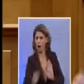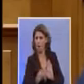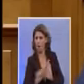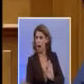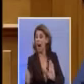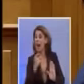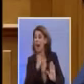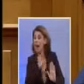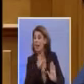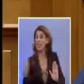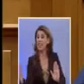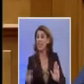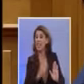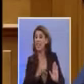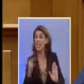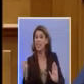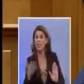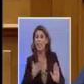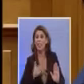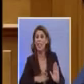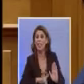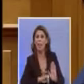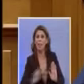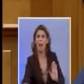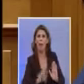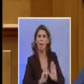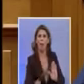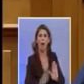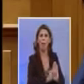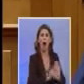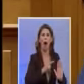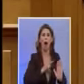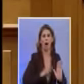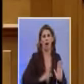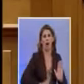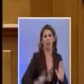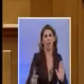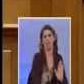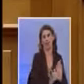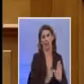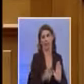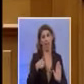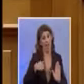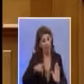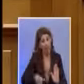μια πολύ δύσκολη δημοσιονομικά στιγμή για τη χώρα και την οικονομία. Αυτή